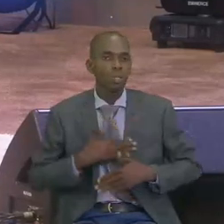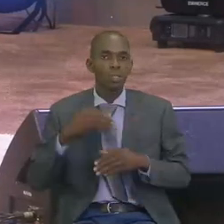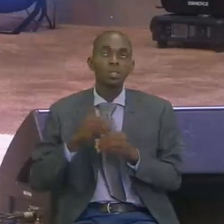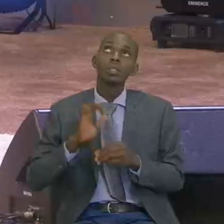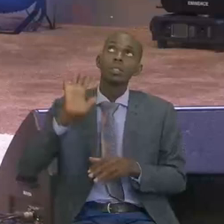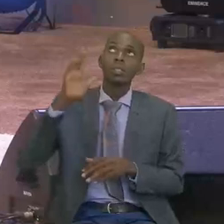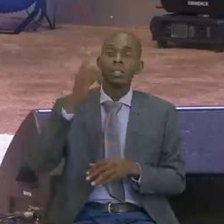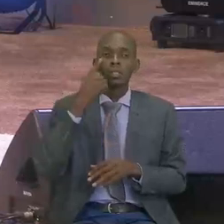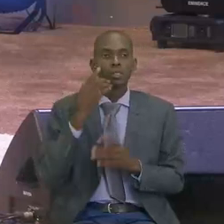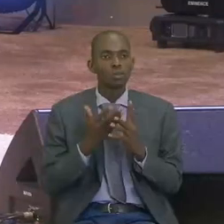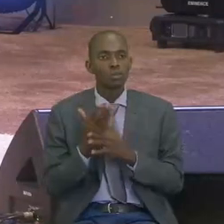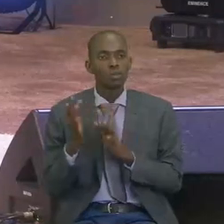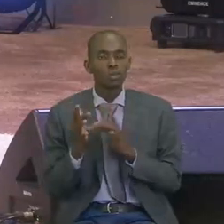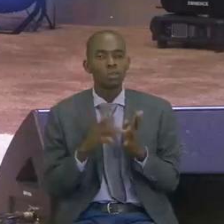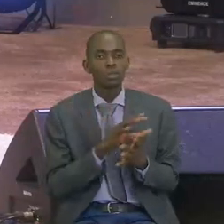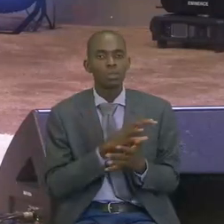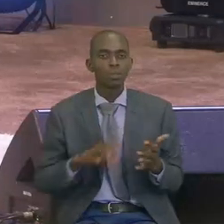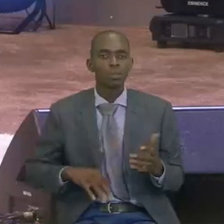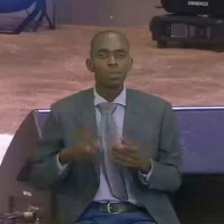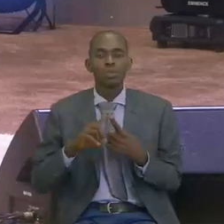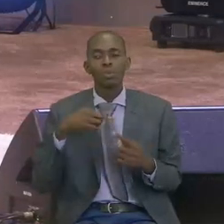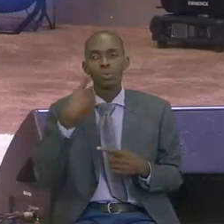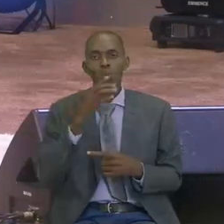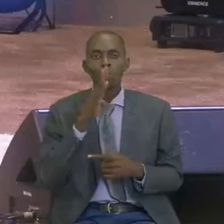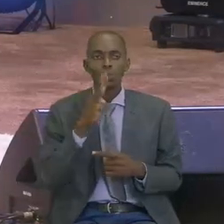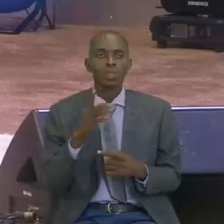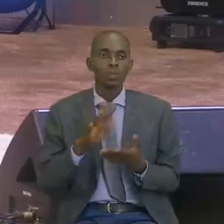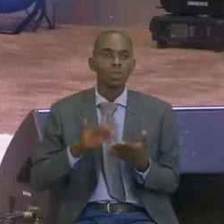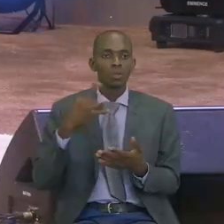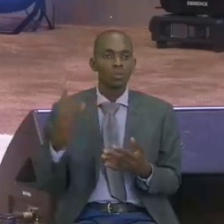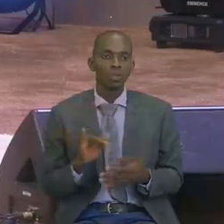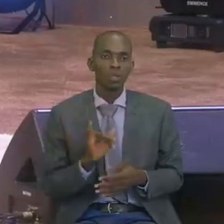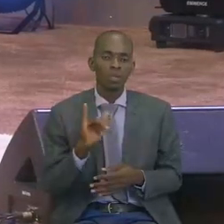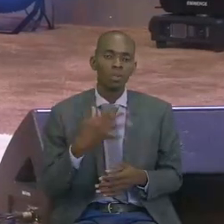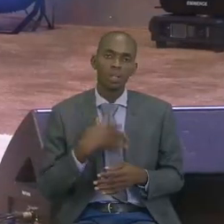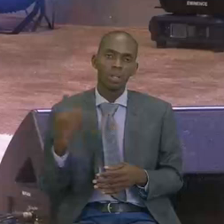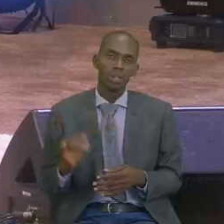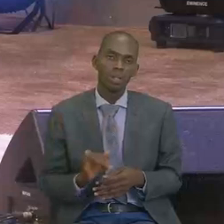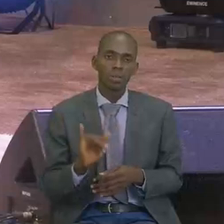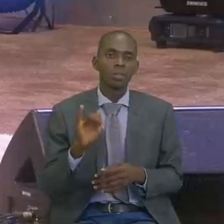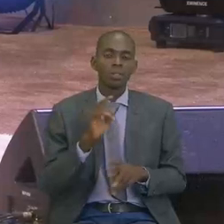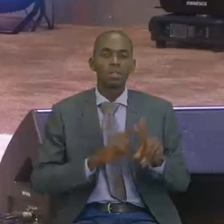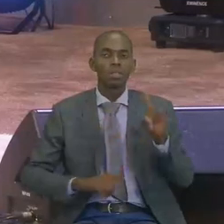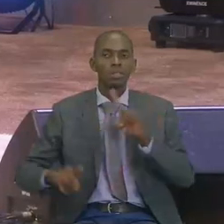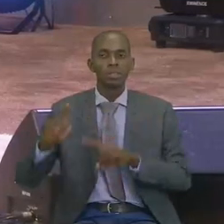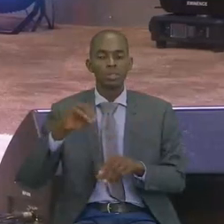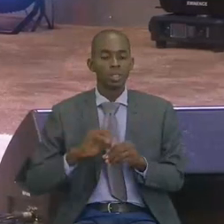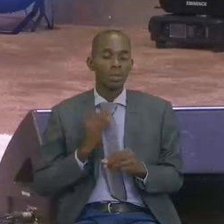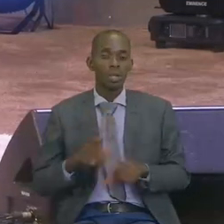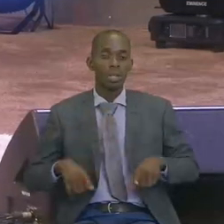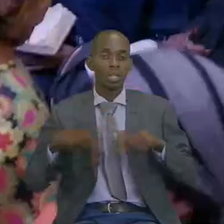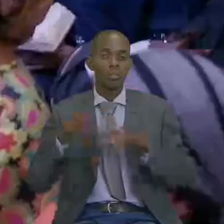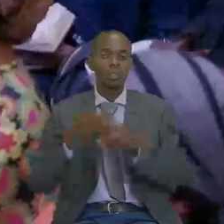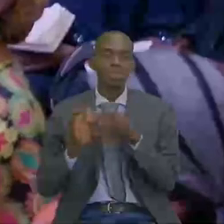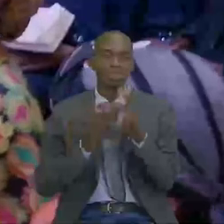est agréable par Jésus-Christ, ou qu'elle soit la gloire au siècle des siècles dans notre vie, au nom de Jésus.